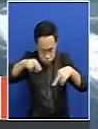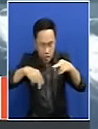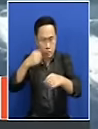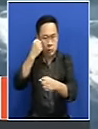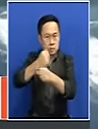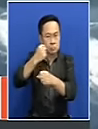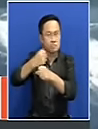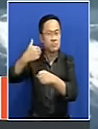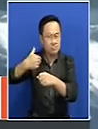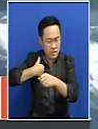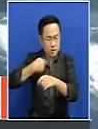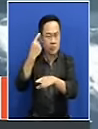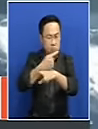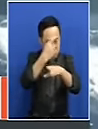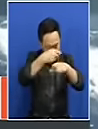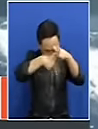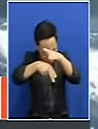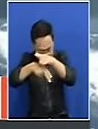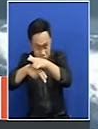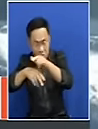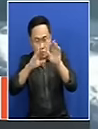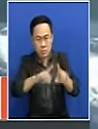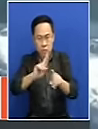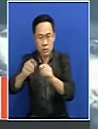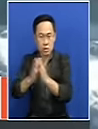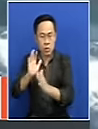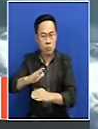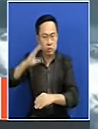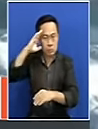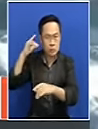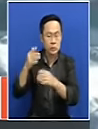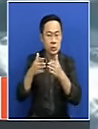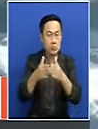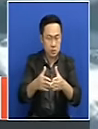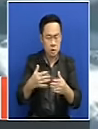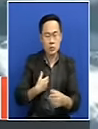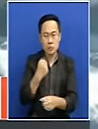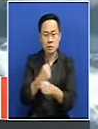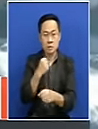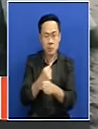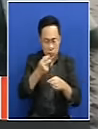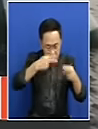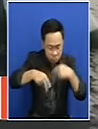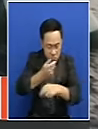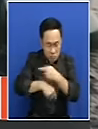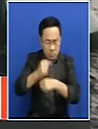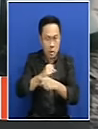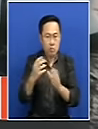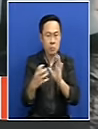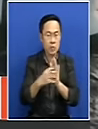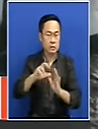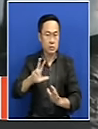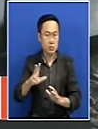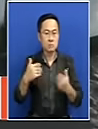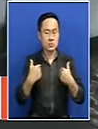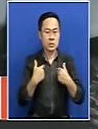บัติการด้วยทั้งเครื่องบินลาดตระเวนแบบที่1จากหมวดบินเฉพาะกิจกองเรือปฏิบัติการและกองทัพเรือภาคที่3